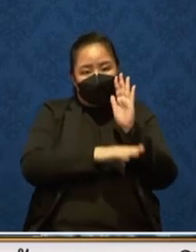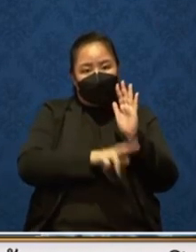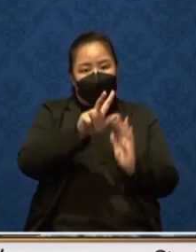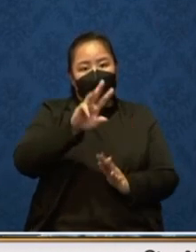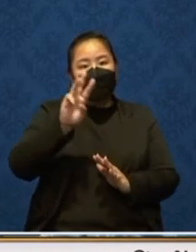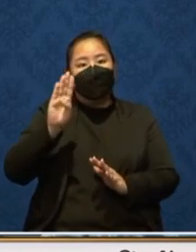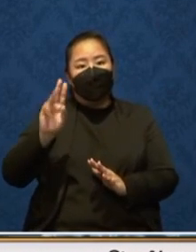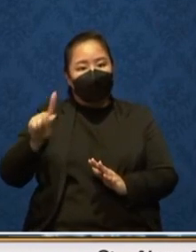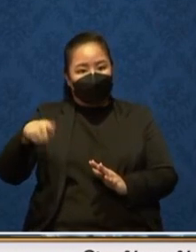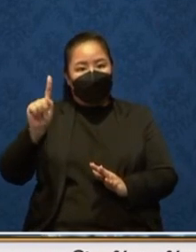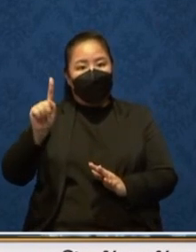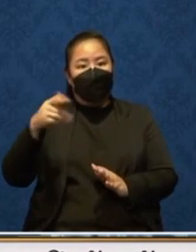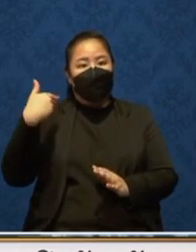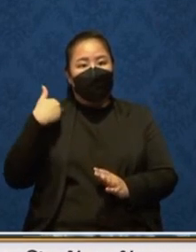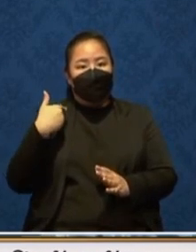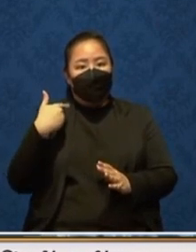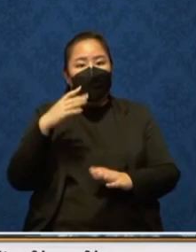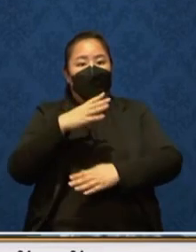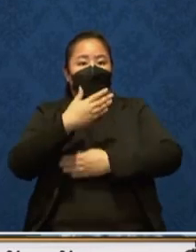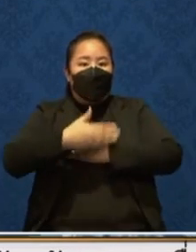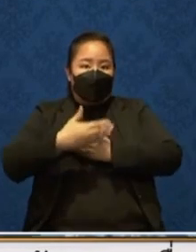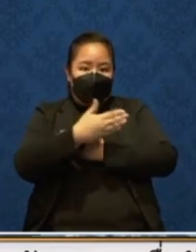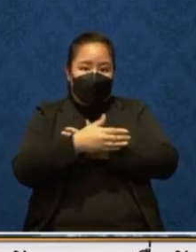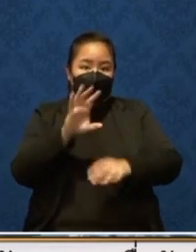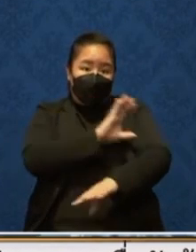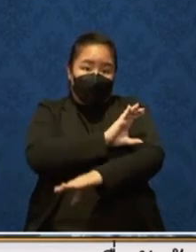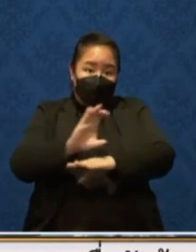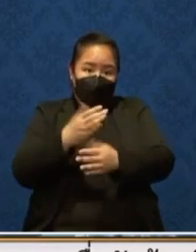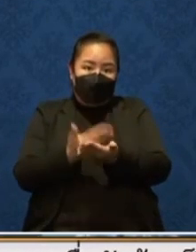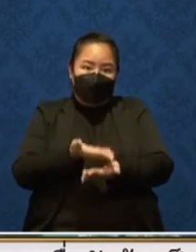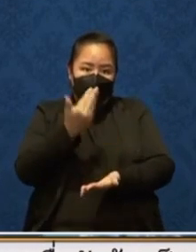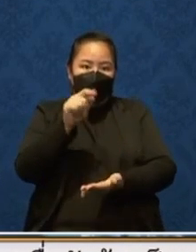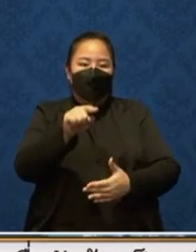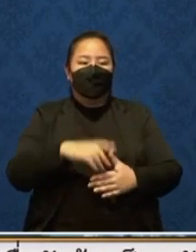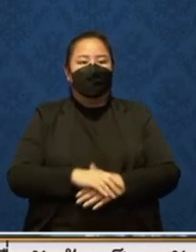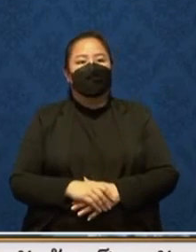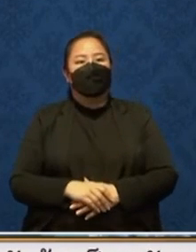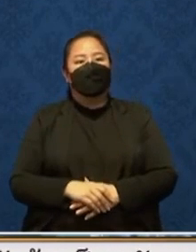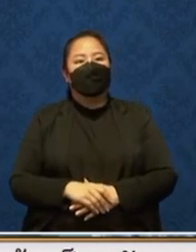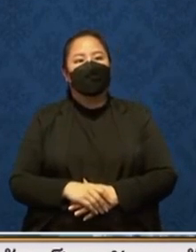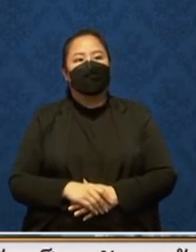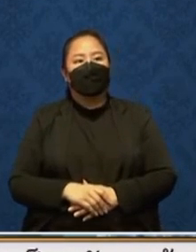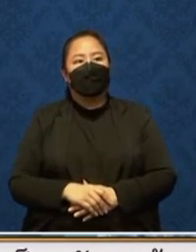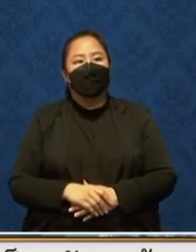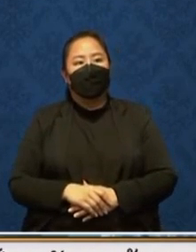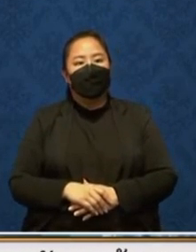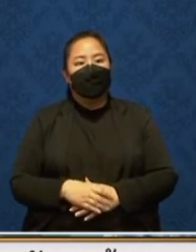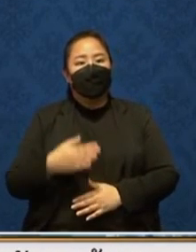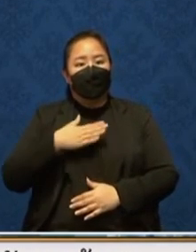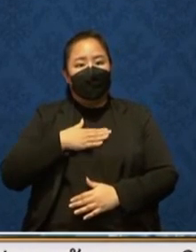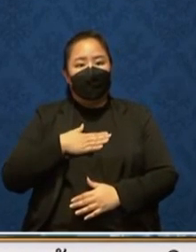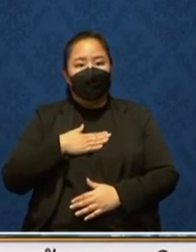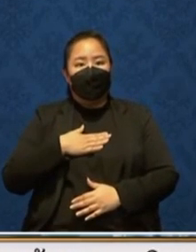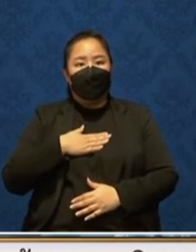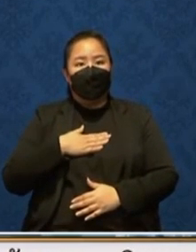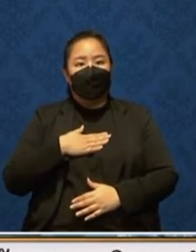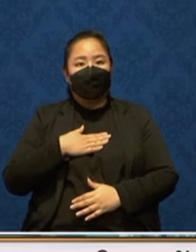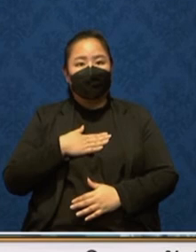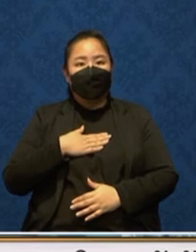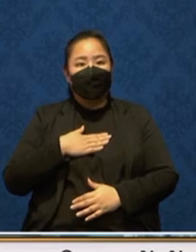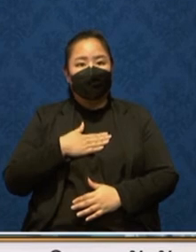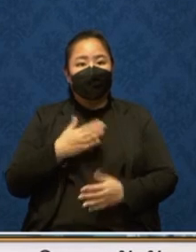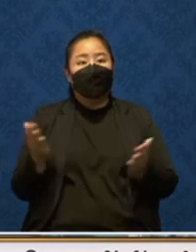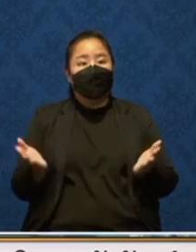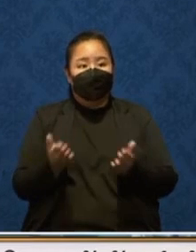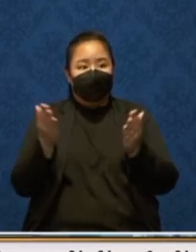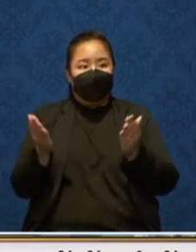ปัหาค่าลดไฟาแงเดยผมจะแะสไลดไ้ให้หังจากการอภิปายนะครับนั้จุดยืของผมนะครับผมส